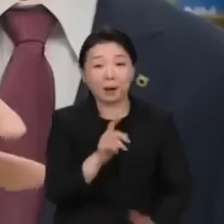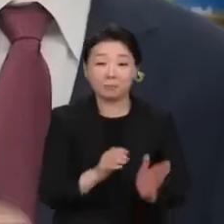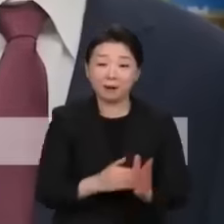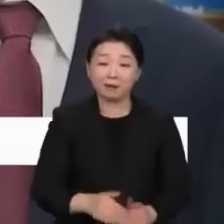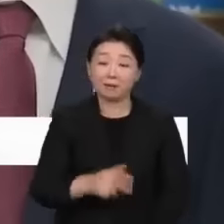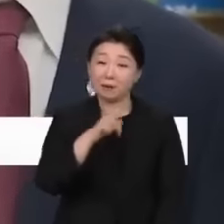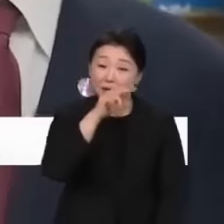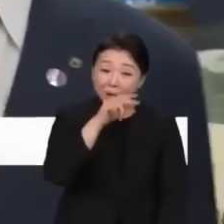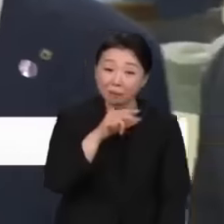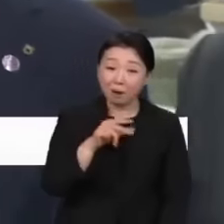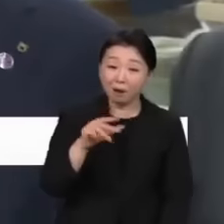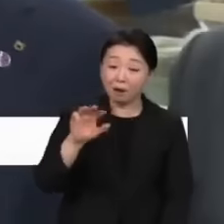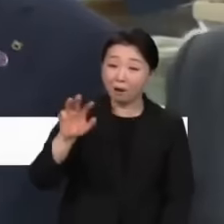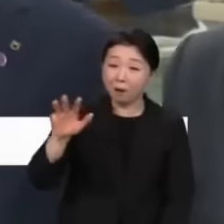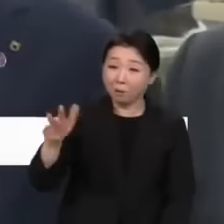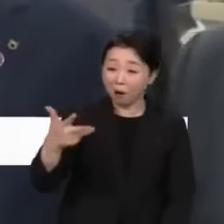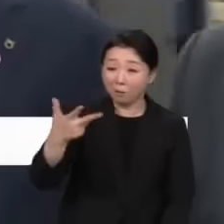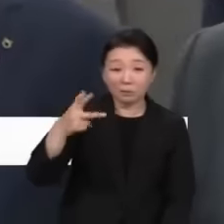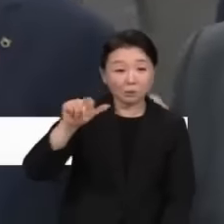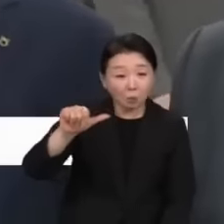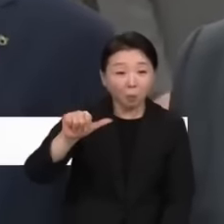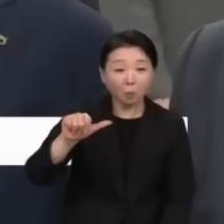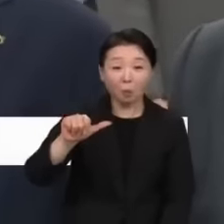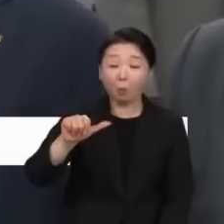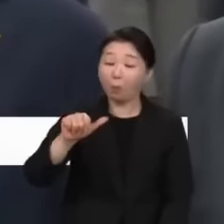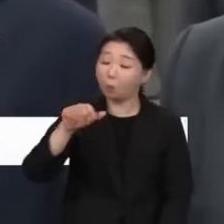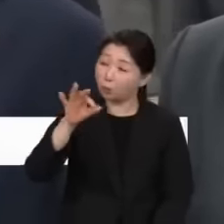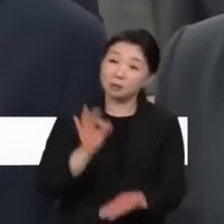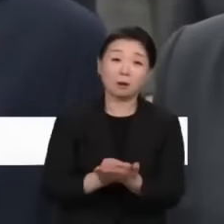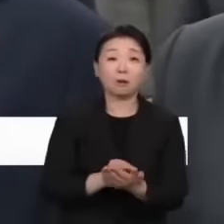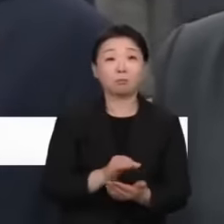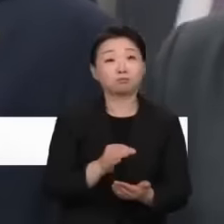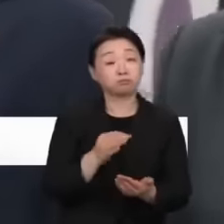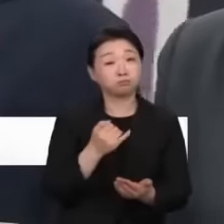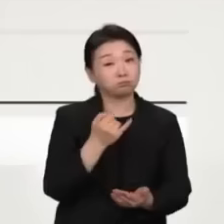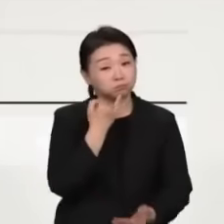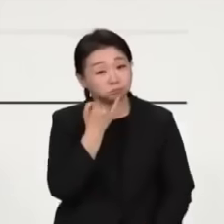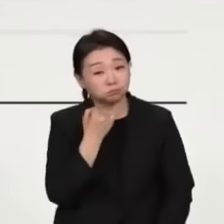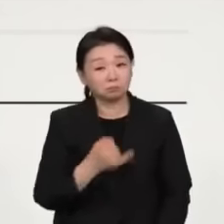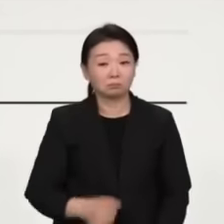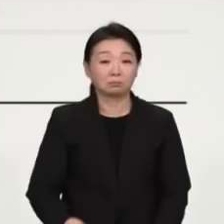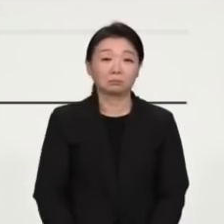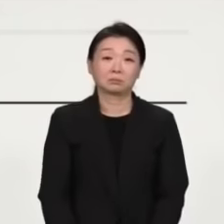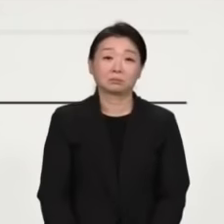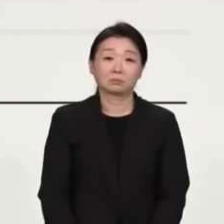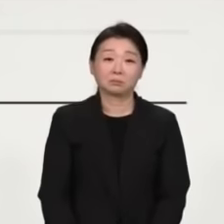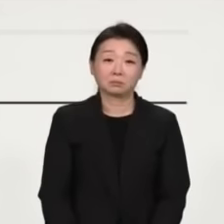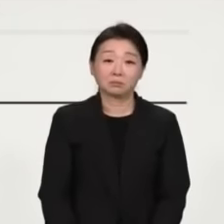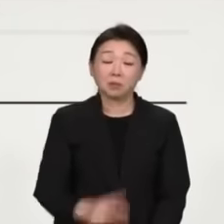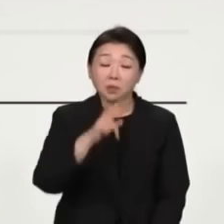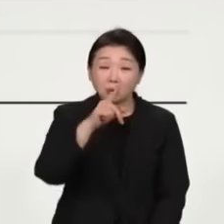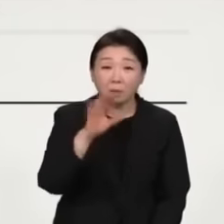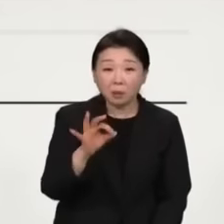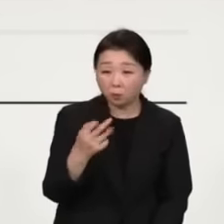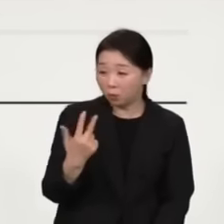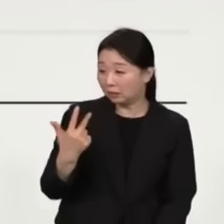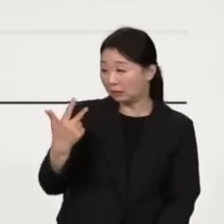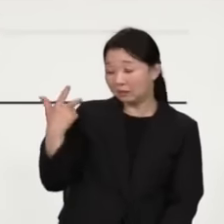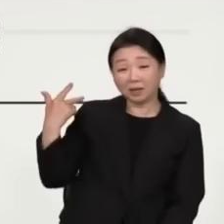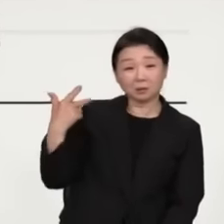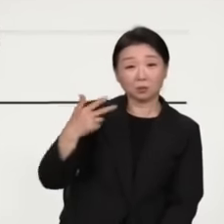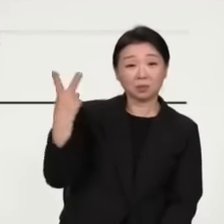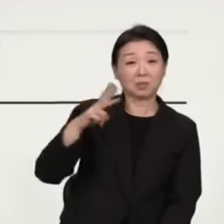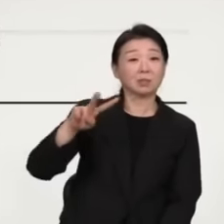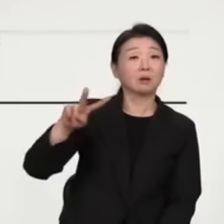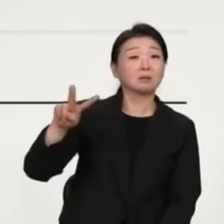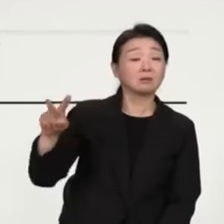대파 875원이구나. 네. 합리적인 가격이라고 생각이 듭니다. 이곳 대파 가격은 지난주